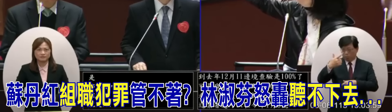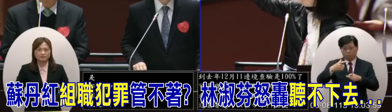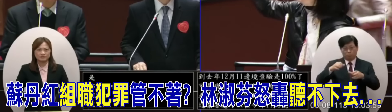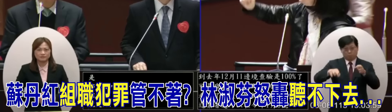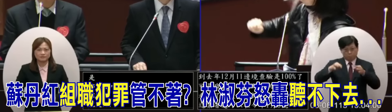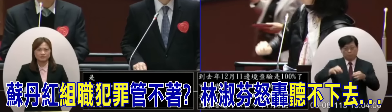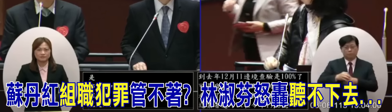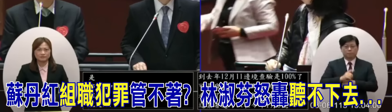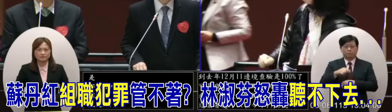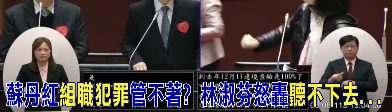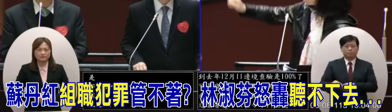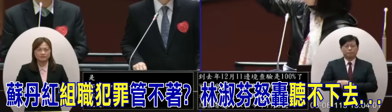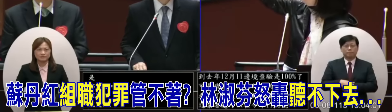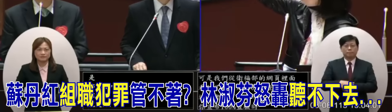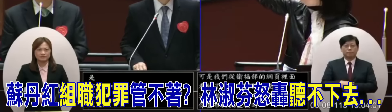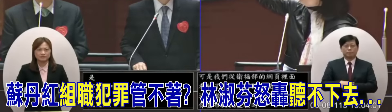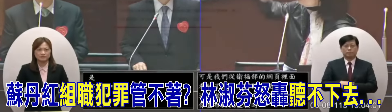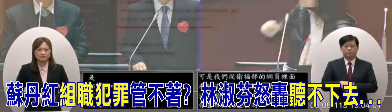13696公斤，下一张